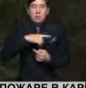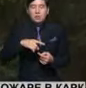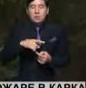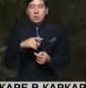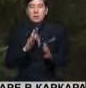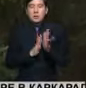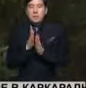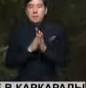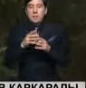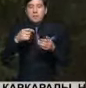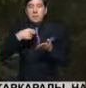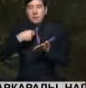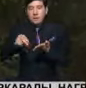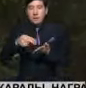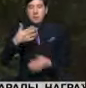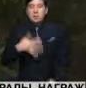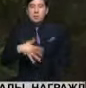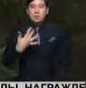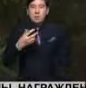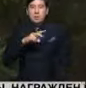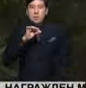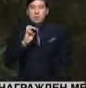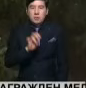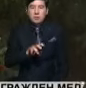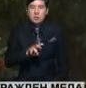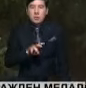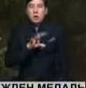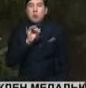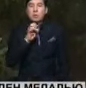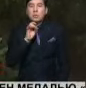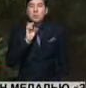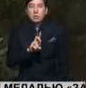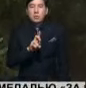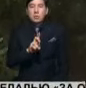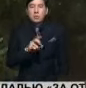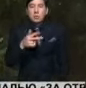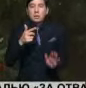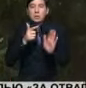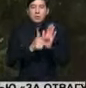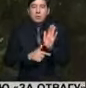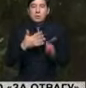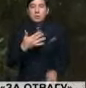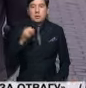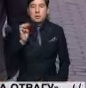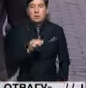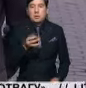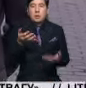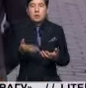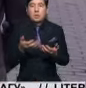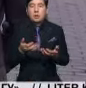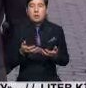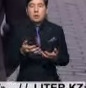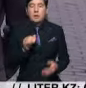зерно закупают по 55 тенге, отруби продают, отруби, отходы продают по 75 тысяч за тонну.